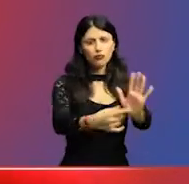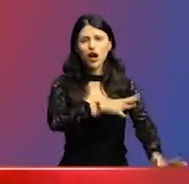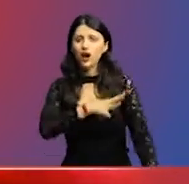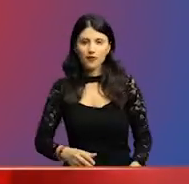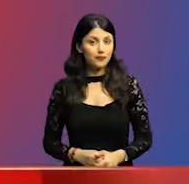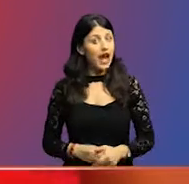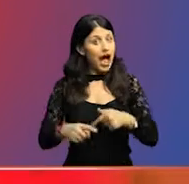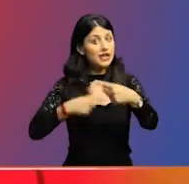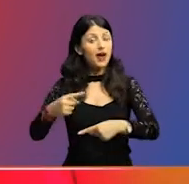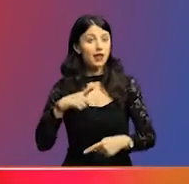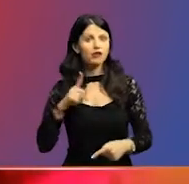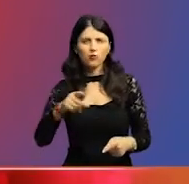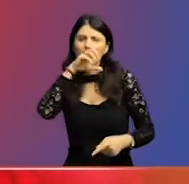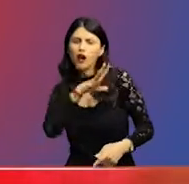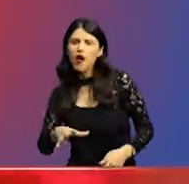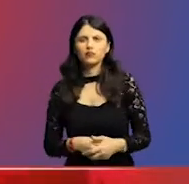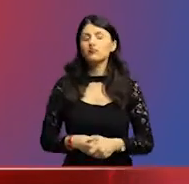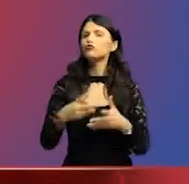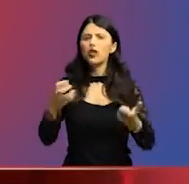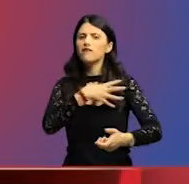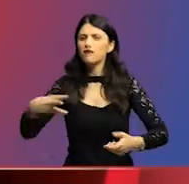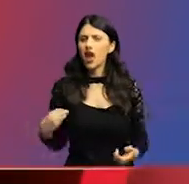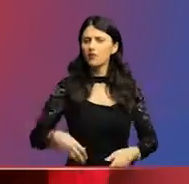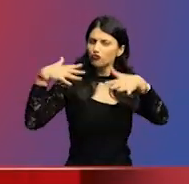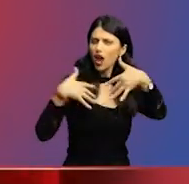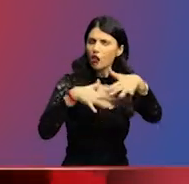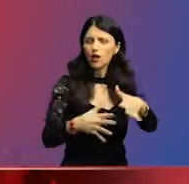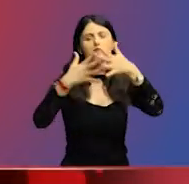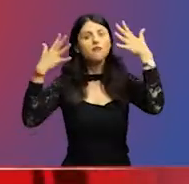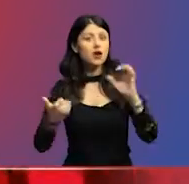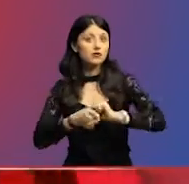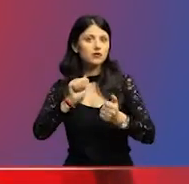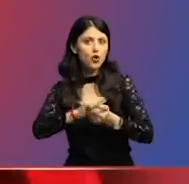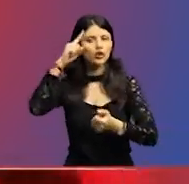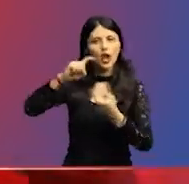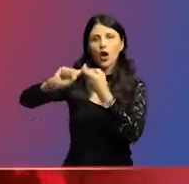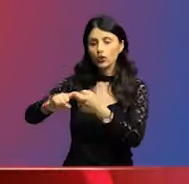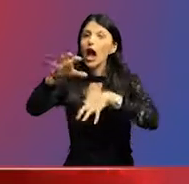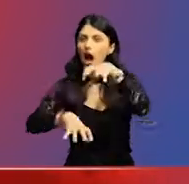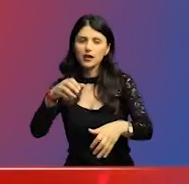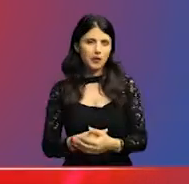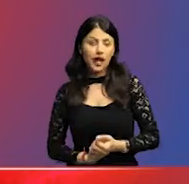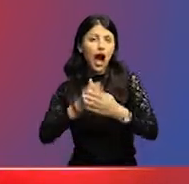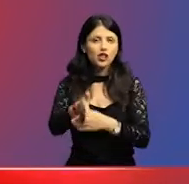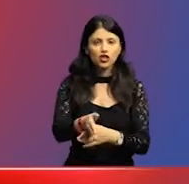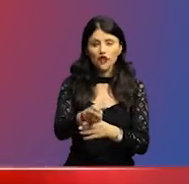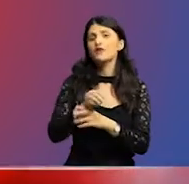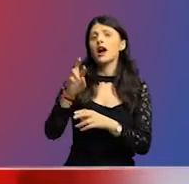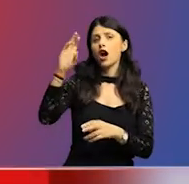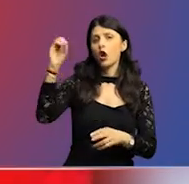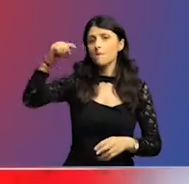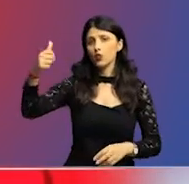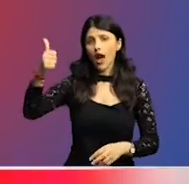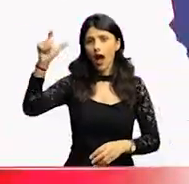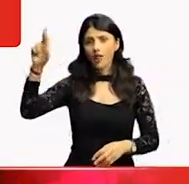mobile din Todirești, Bălăceana, Ilișești, Ciprian Porumbescu, Drăgoiești, Horodniceni, Cornulunci, Mălin, Slatina, Valea Moldovei,